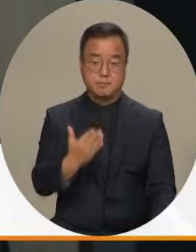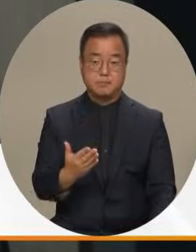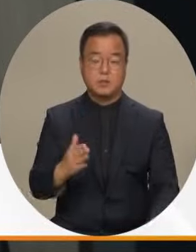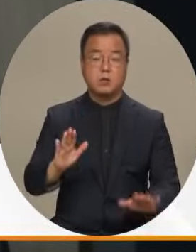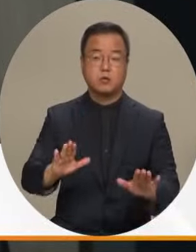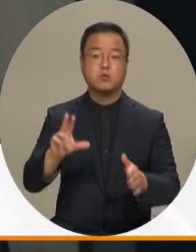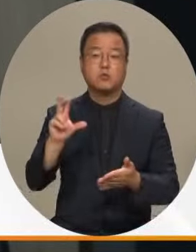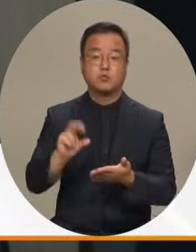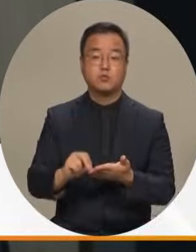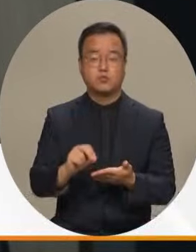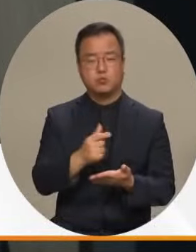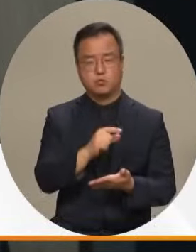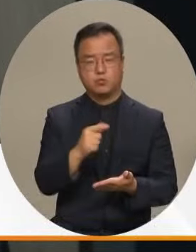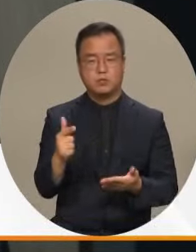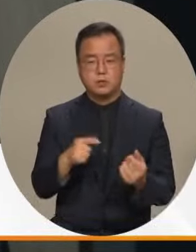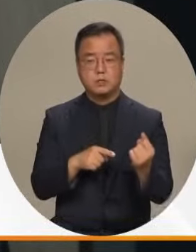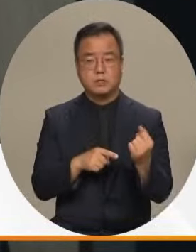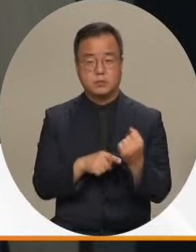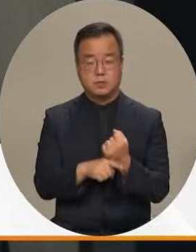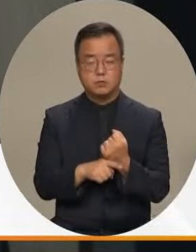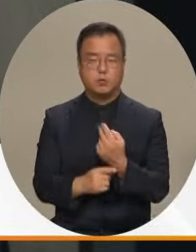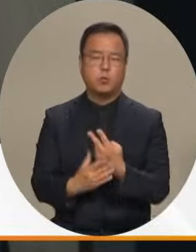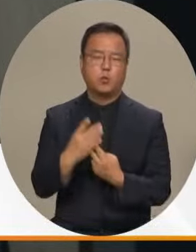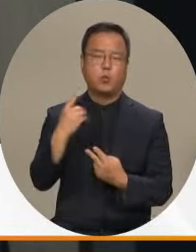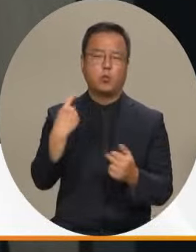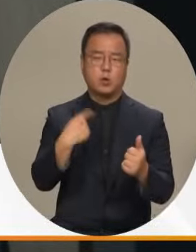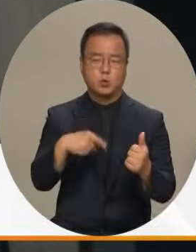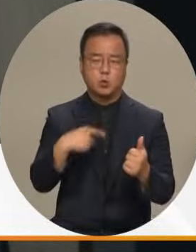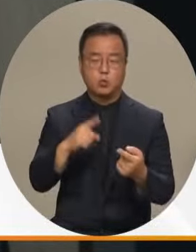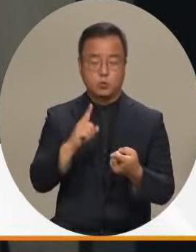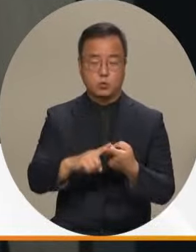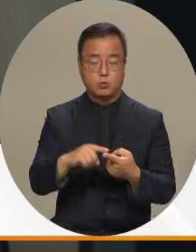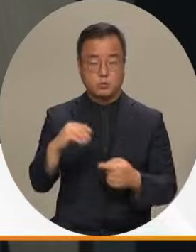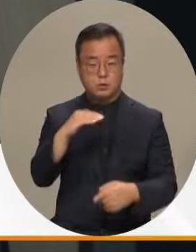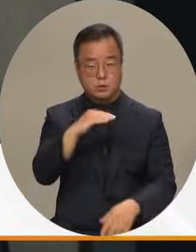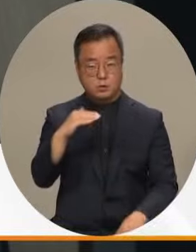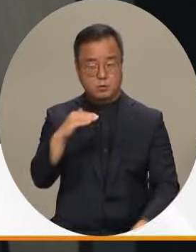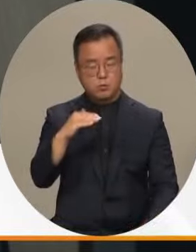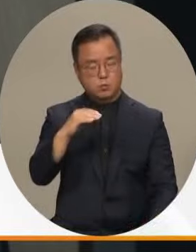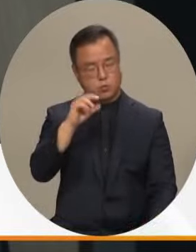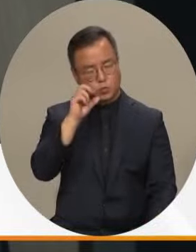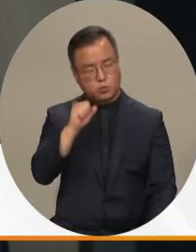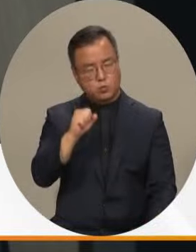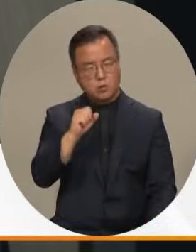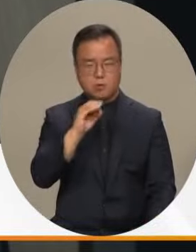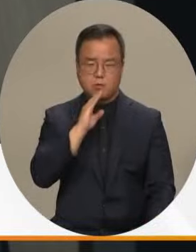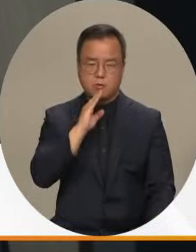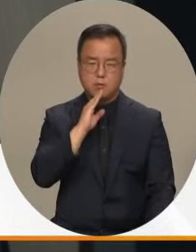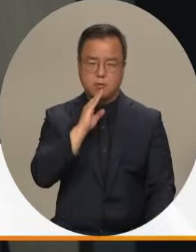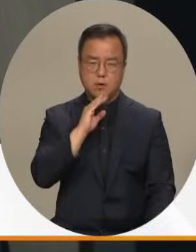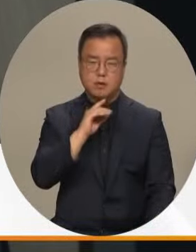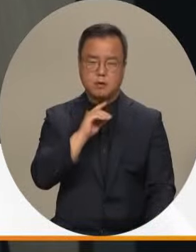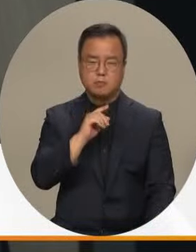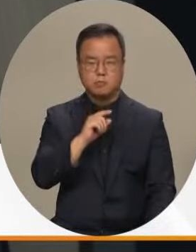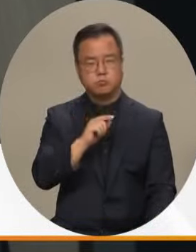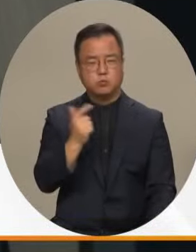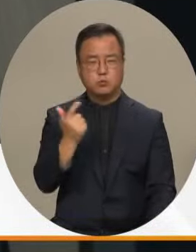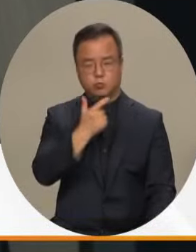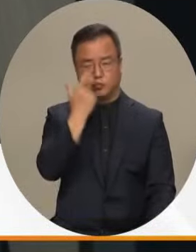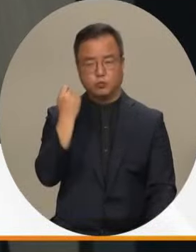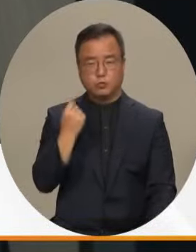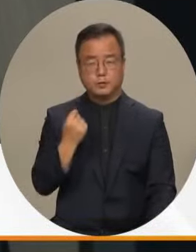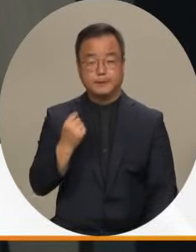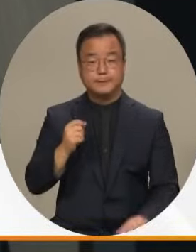이런 문제들 때문에 이런 이제 통합교육에 있어서의 질적인 측면이 제대로 담보되지 못하는 것이고, 그런